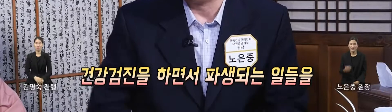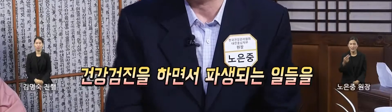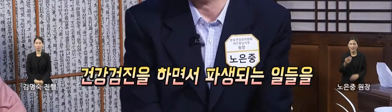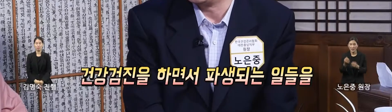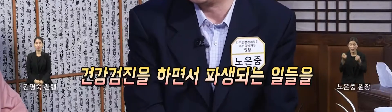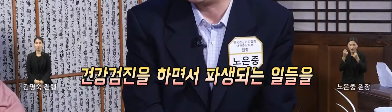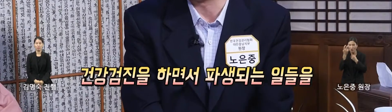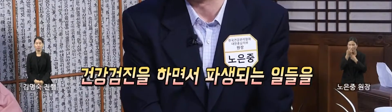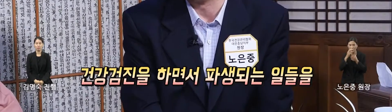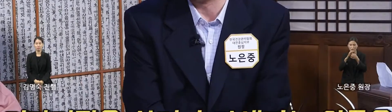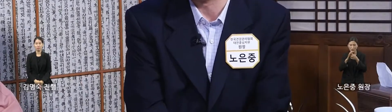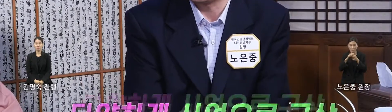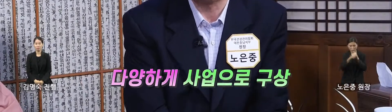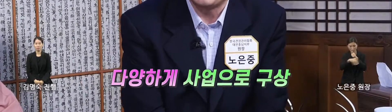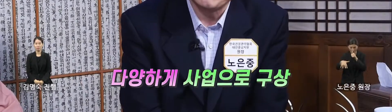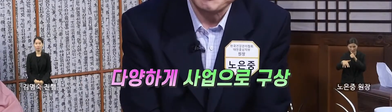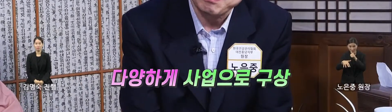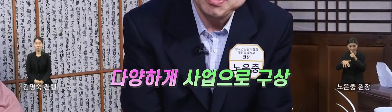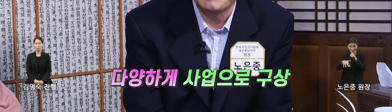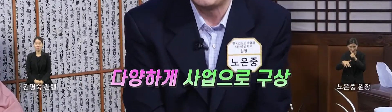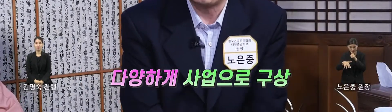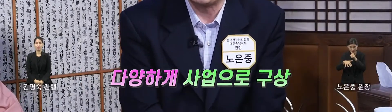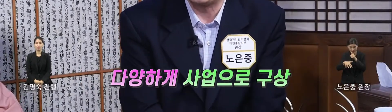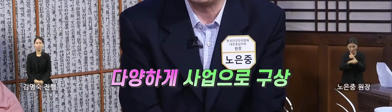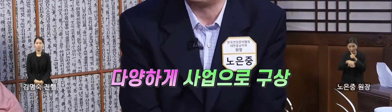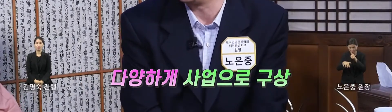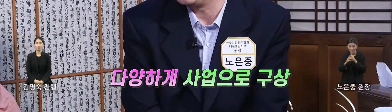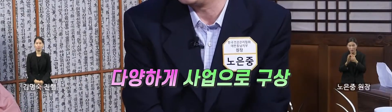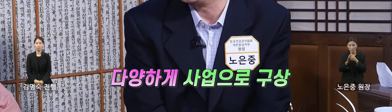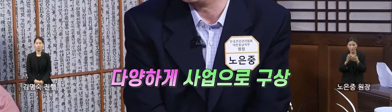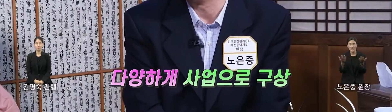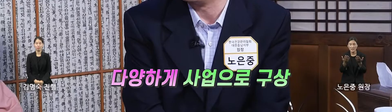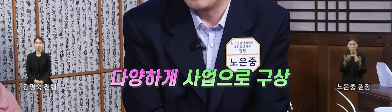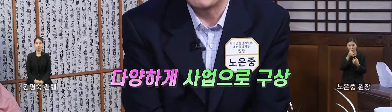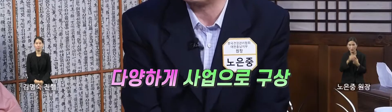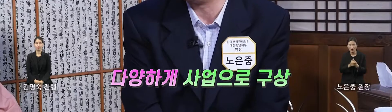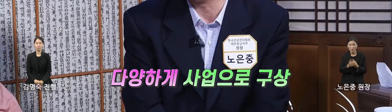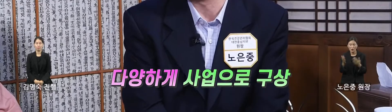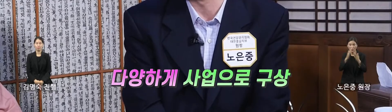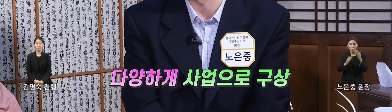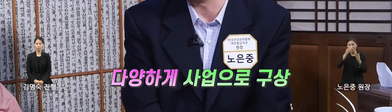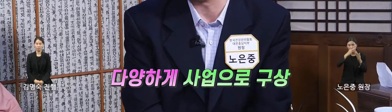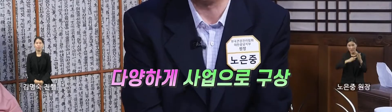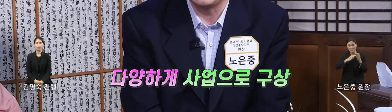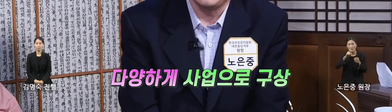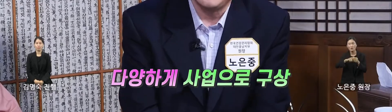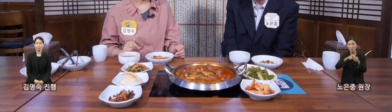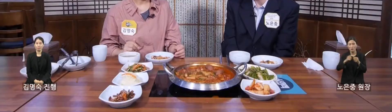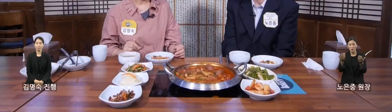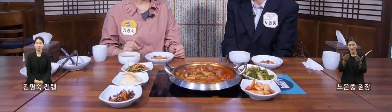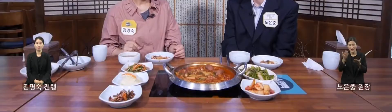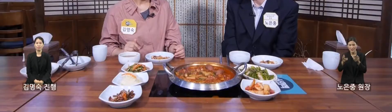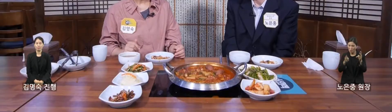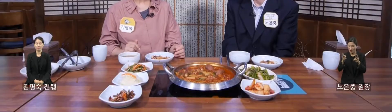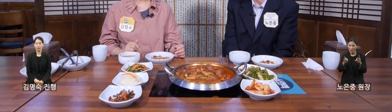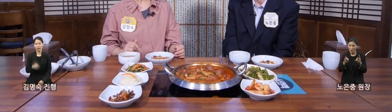파생되는 그런 부분들 같이 건강 검진 하나만 할 수 없고 또 저희가 이제 공익이 그 위에서도 해야 될 부분도 있기 때문에 같이